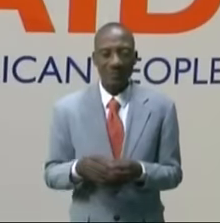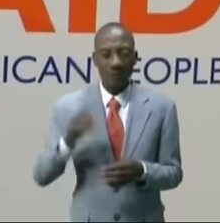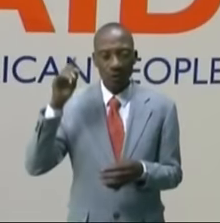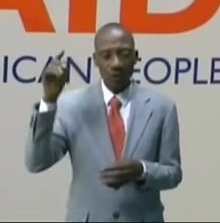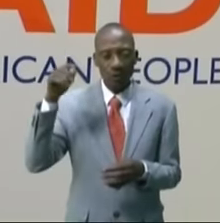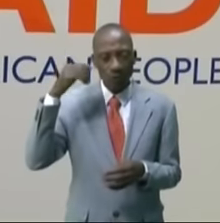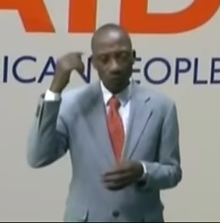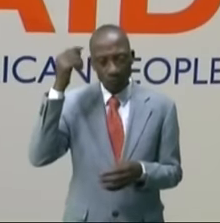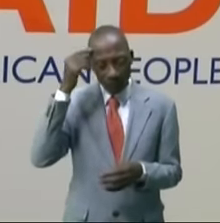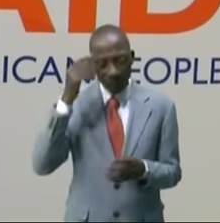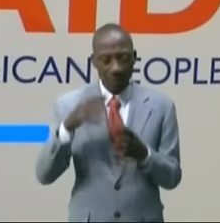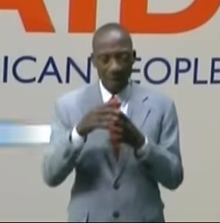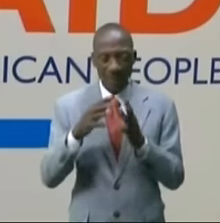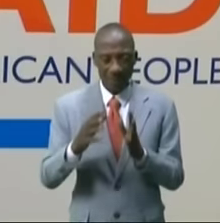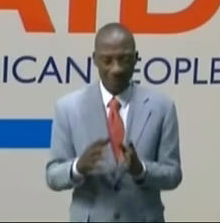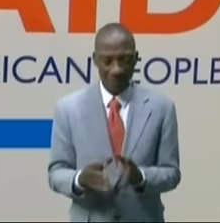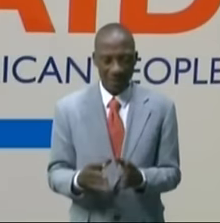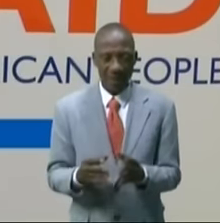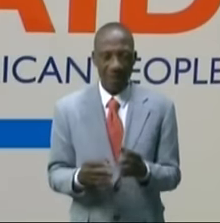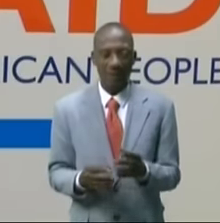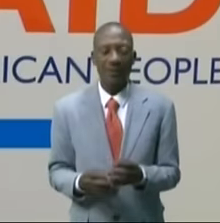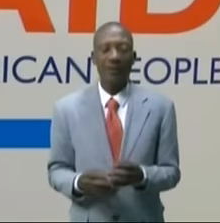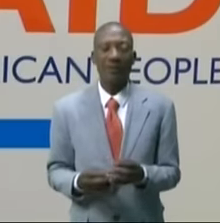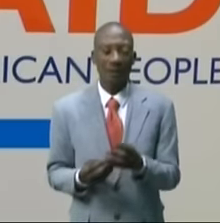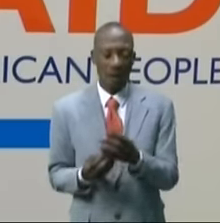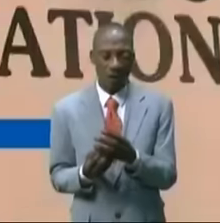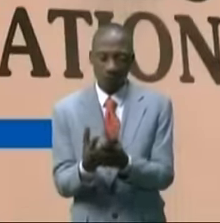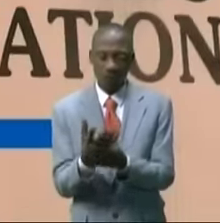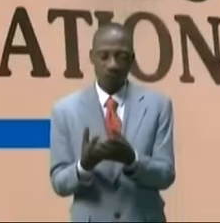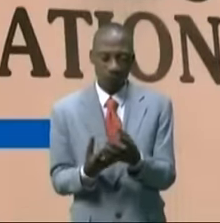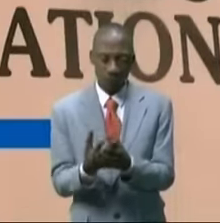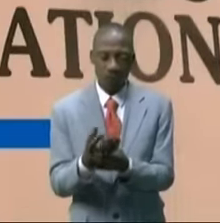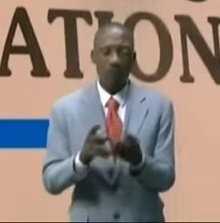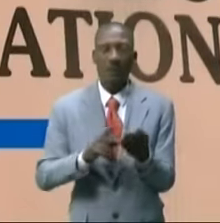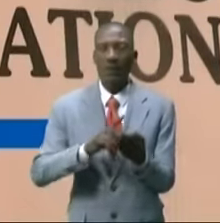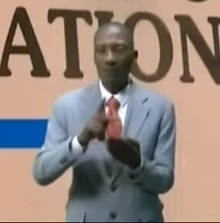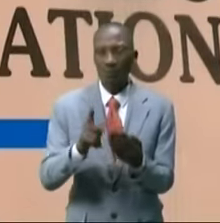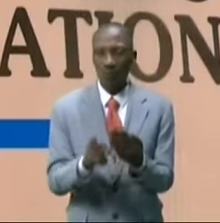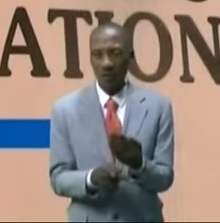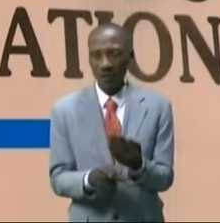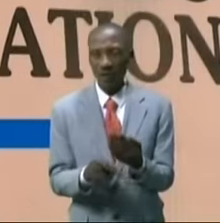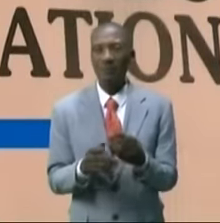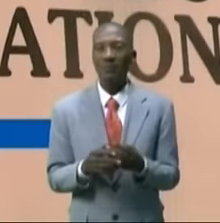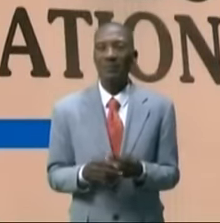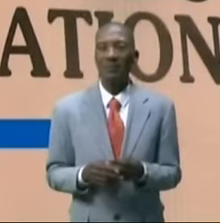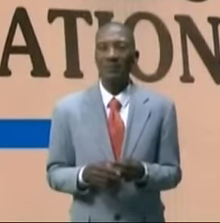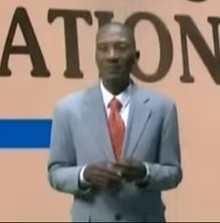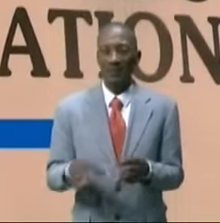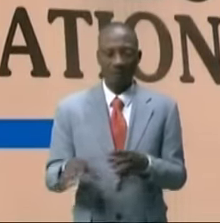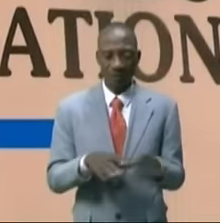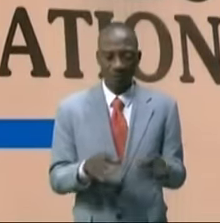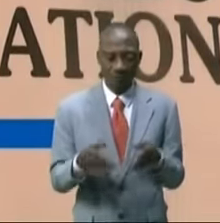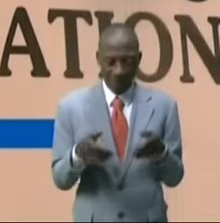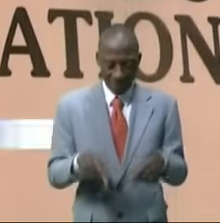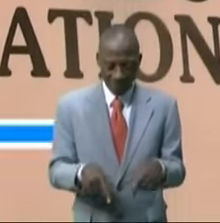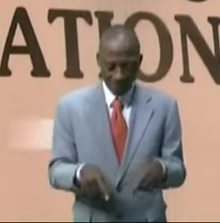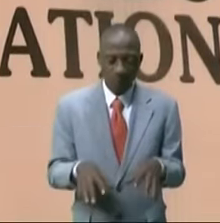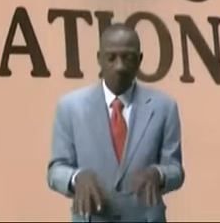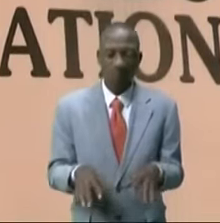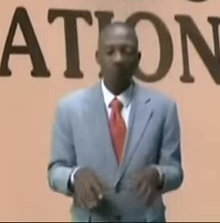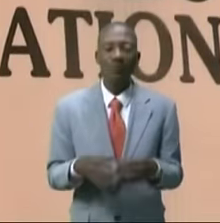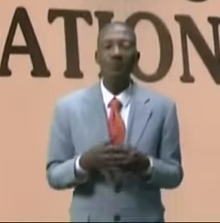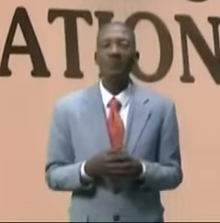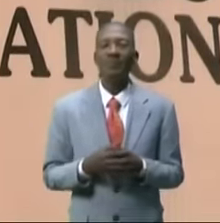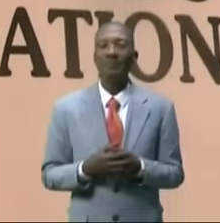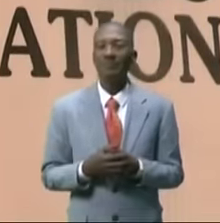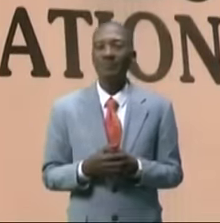gouvernements américains à travers l'USAID et PEPFA, exécuté par la Fondation Elisabeth Glazer